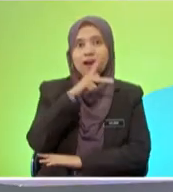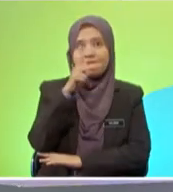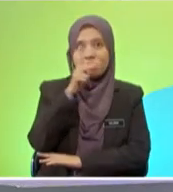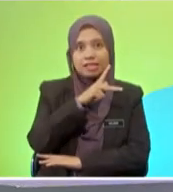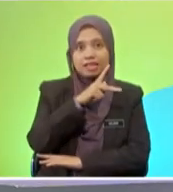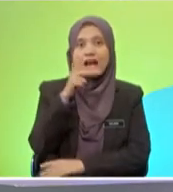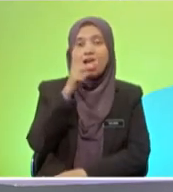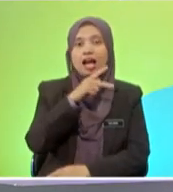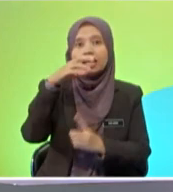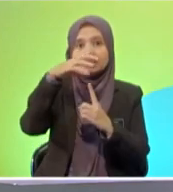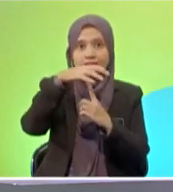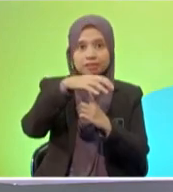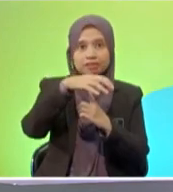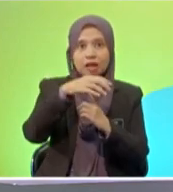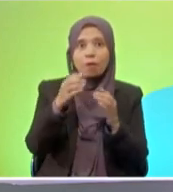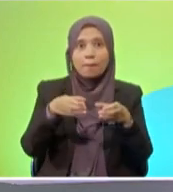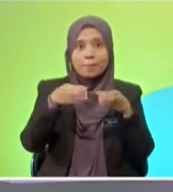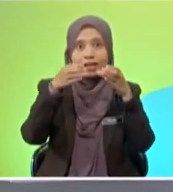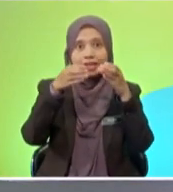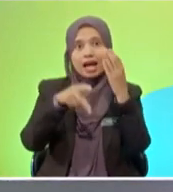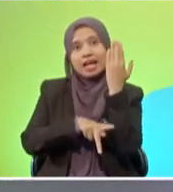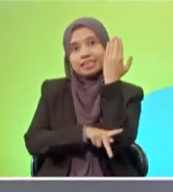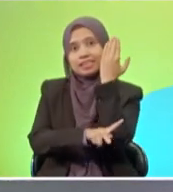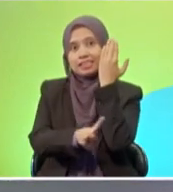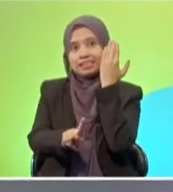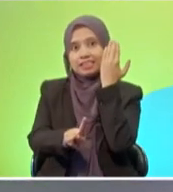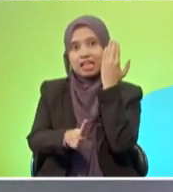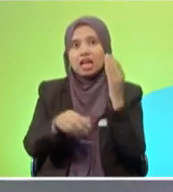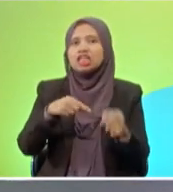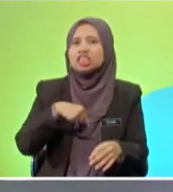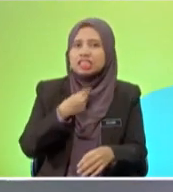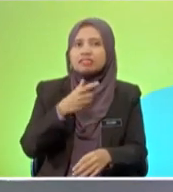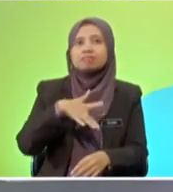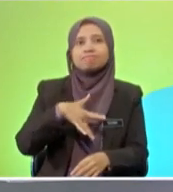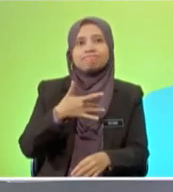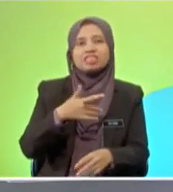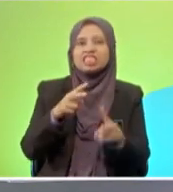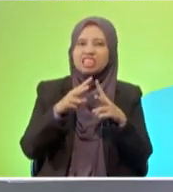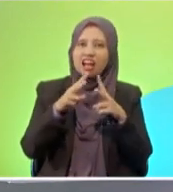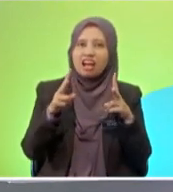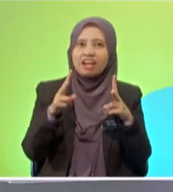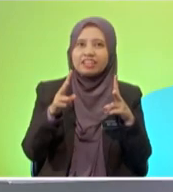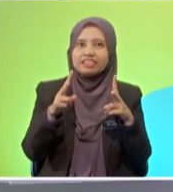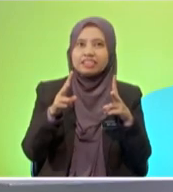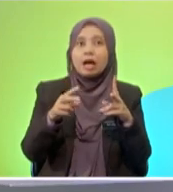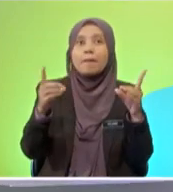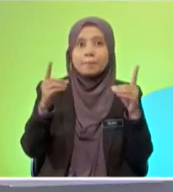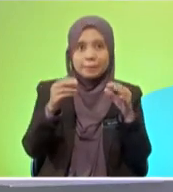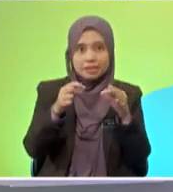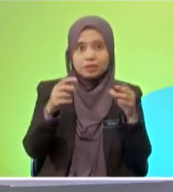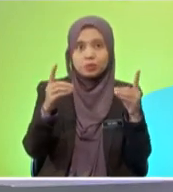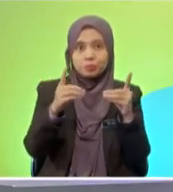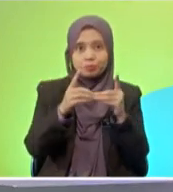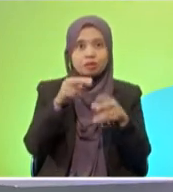kari cendawan batang keladi girang rasa tidak terperi bertemu tuan